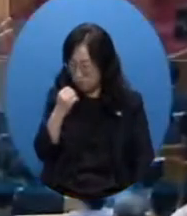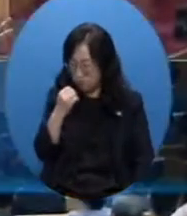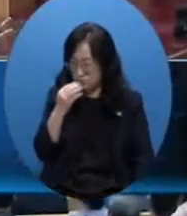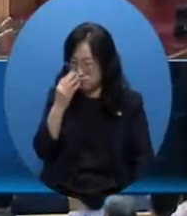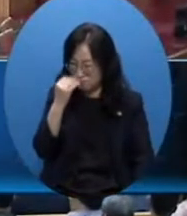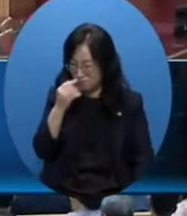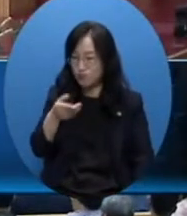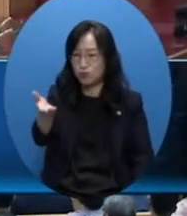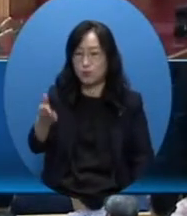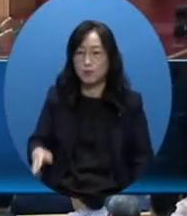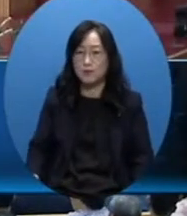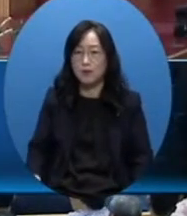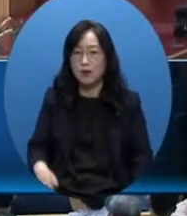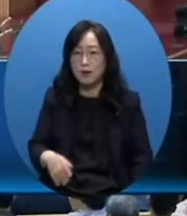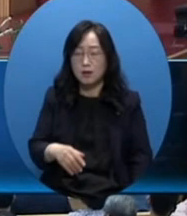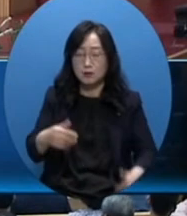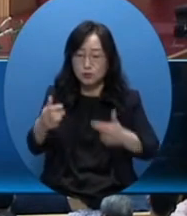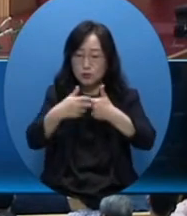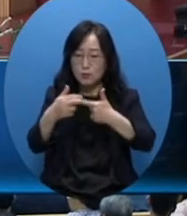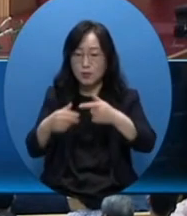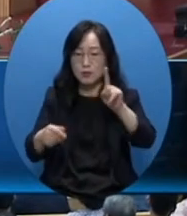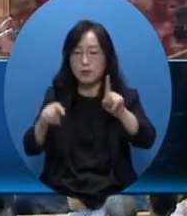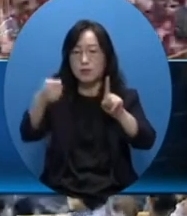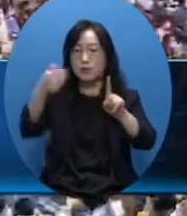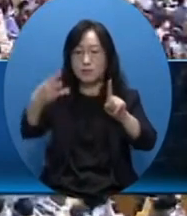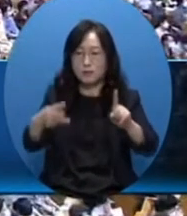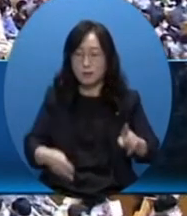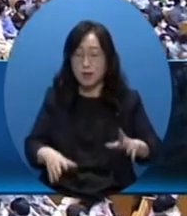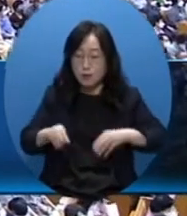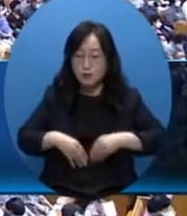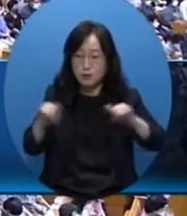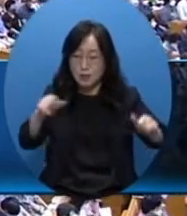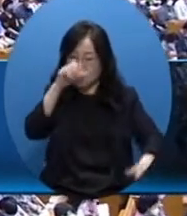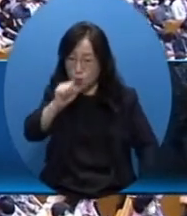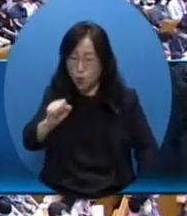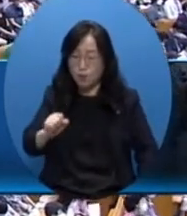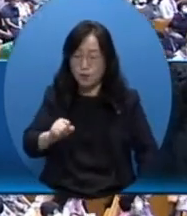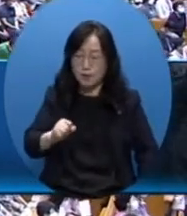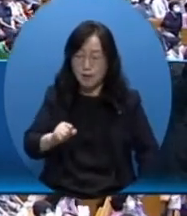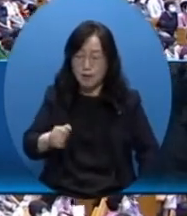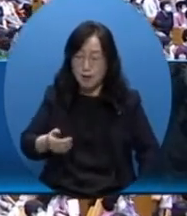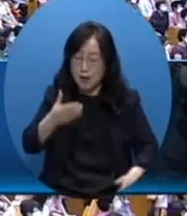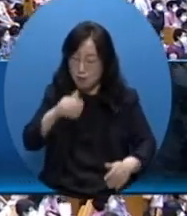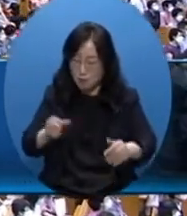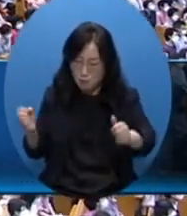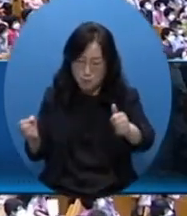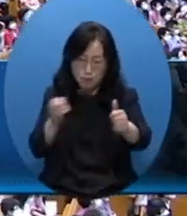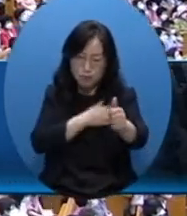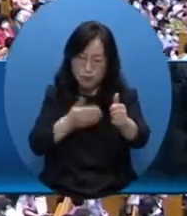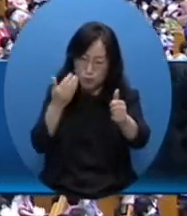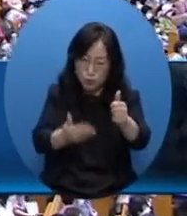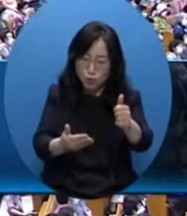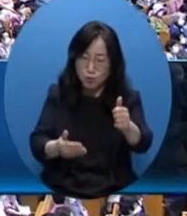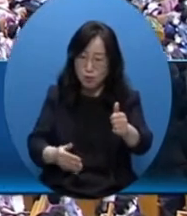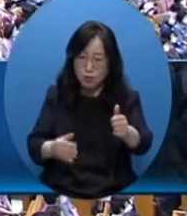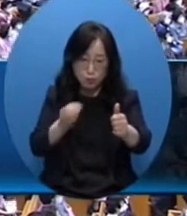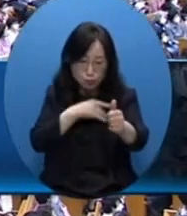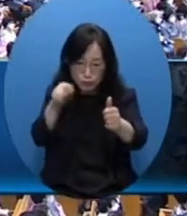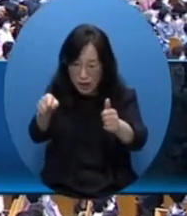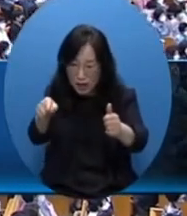누가복음 1장 53절입니다 줄이는 자를 좋은 것으로 배불리셨으며 부자는 빈손으로